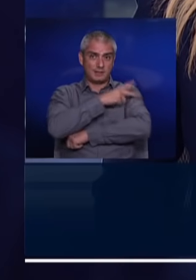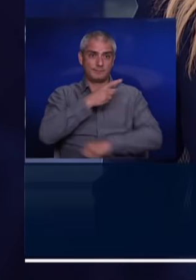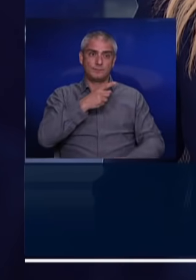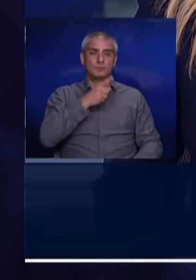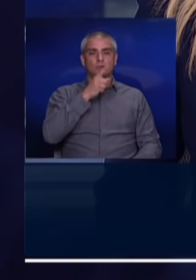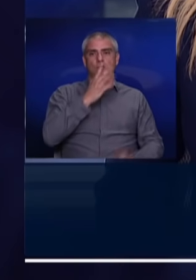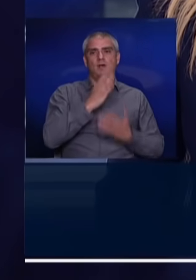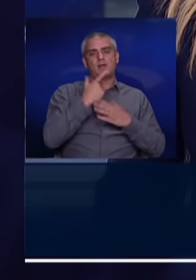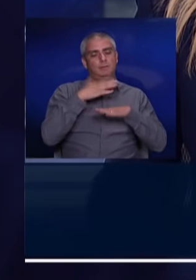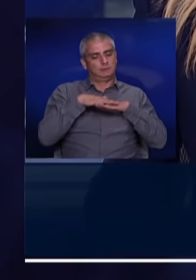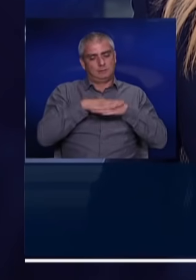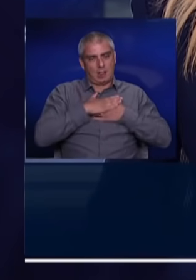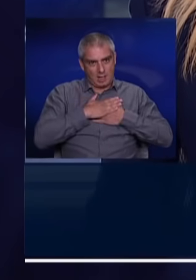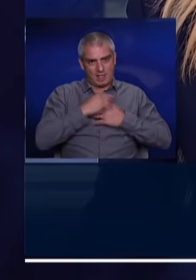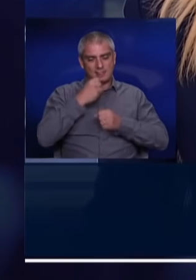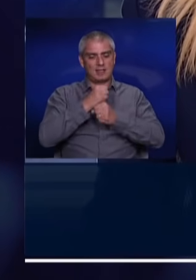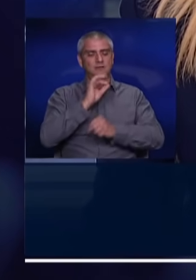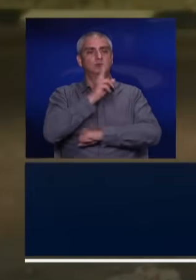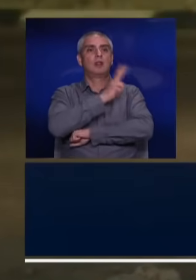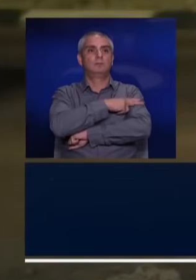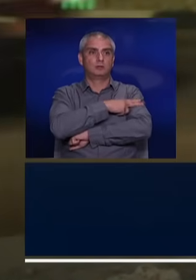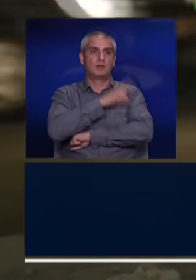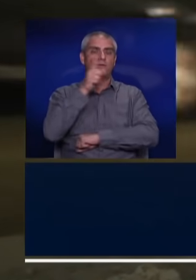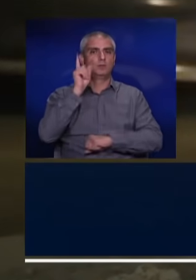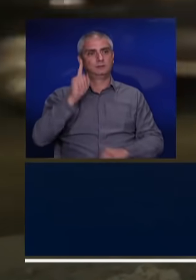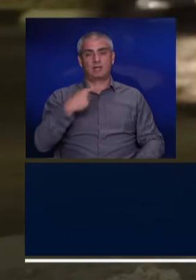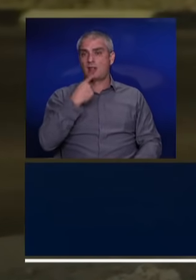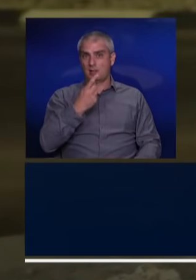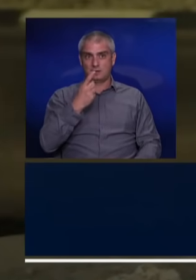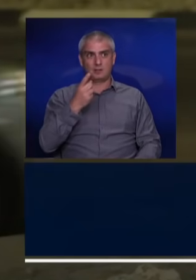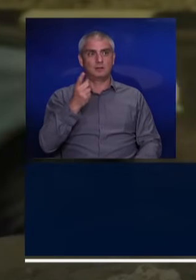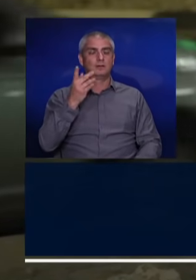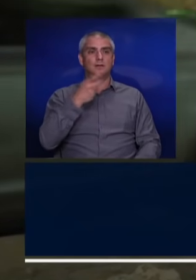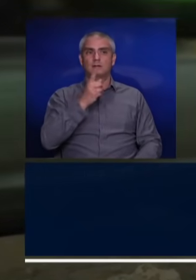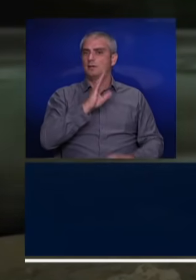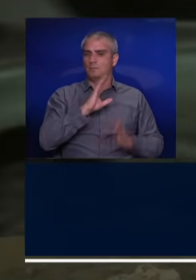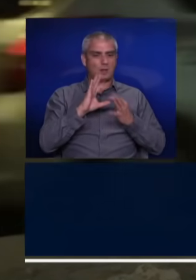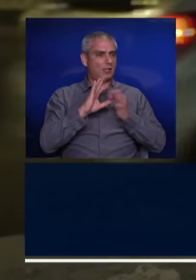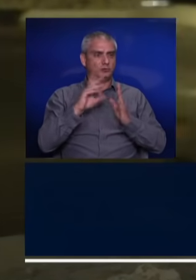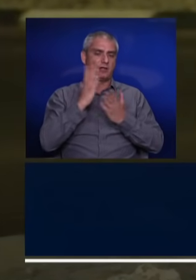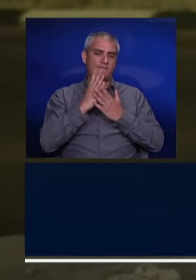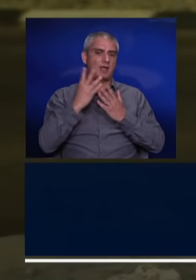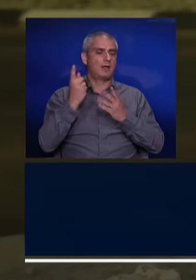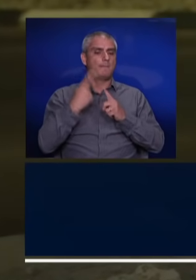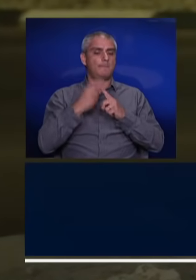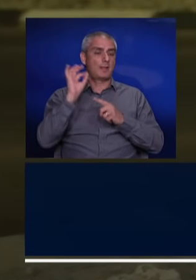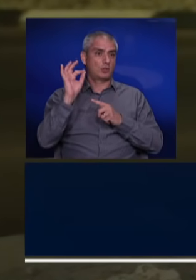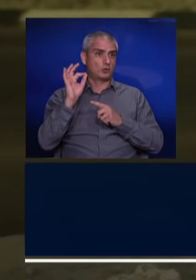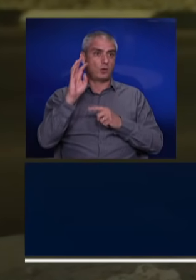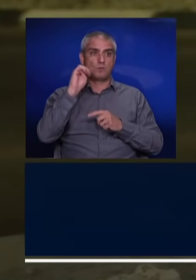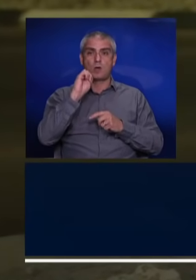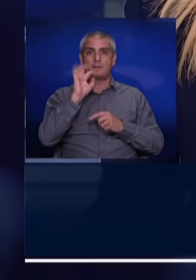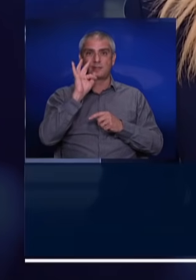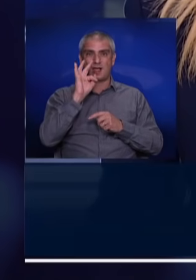אז הוא כבר התנצל בפני נציגי המשטרה, אבל הוא גם צריך לציין, מיכל בלי קשר איבד את בן דודו מוחמד